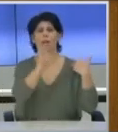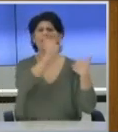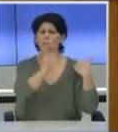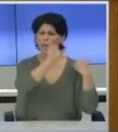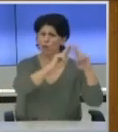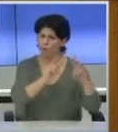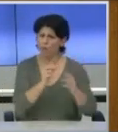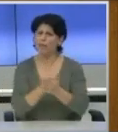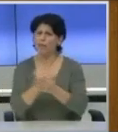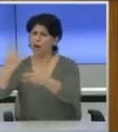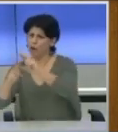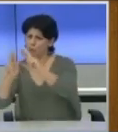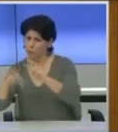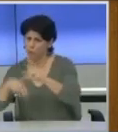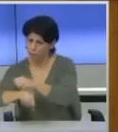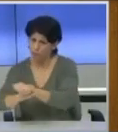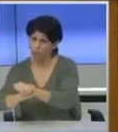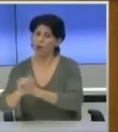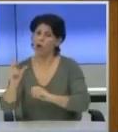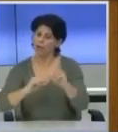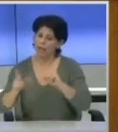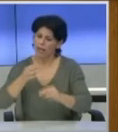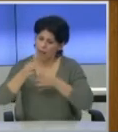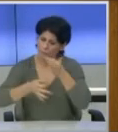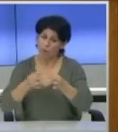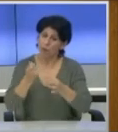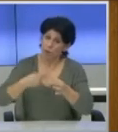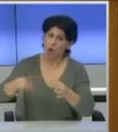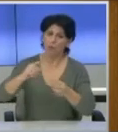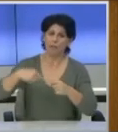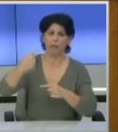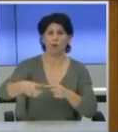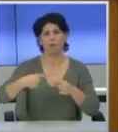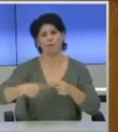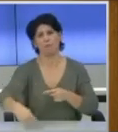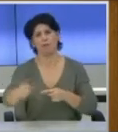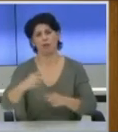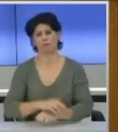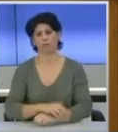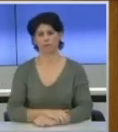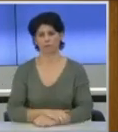της FIFA να πούμε πολλά περισσότερα από την επόμενη εβδομάδα.